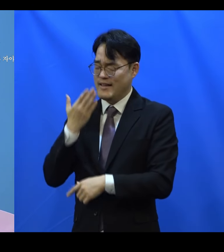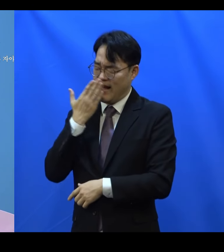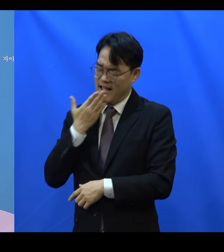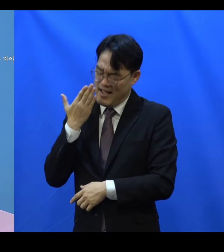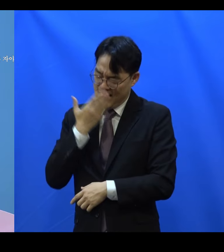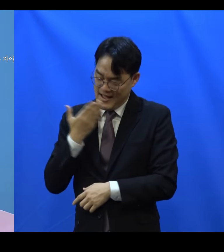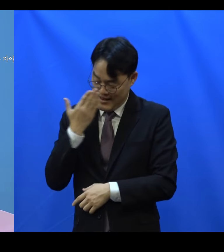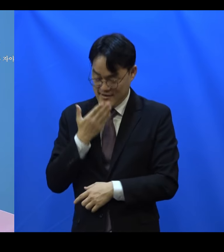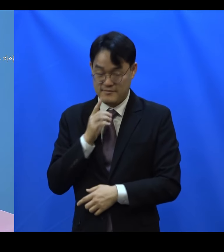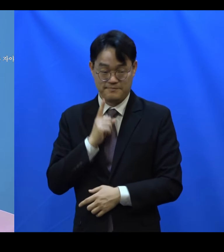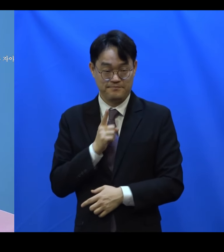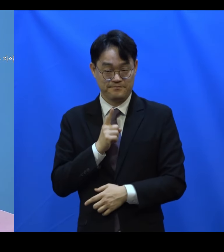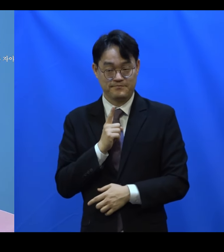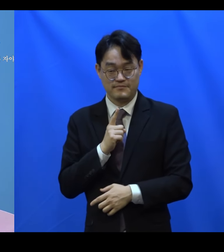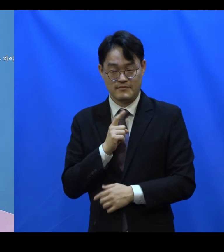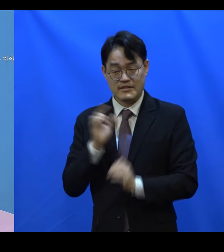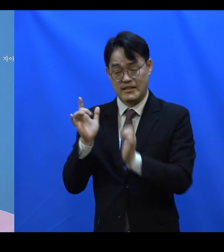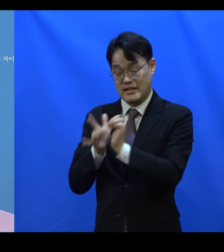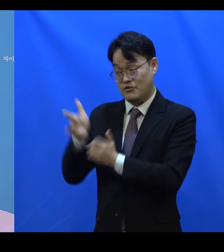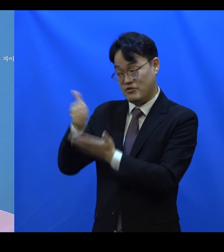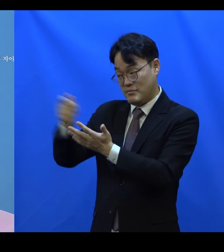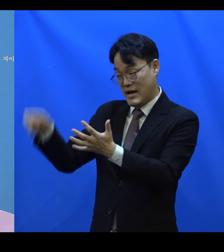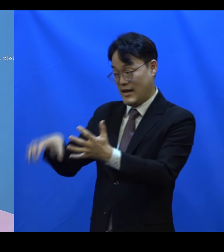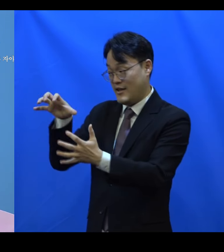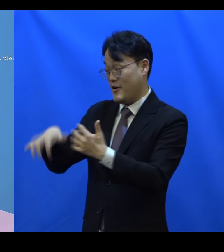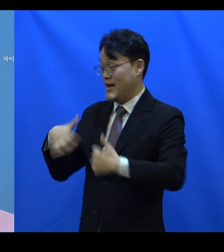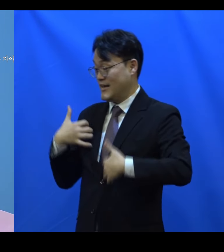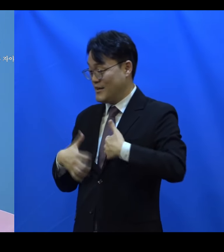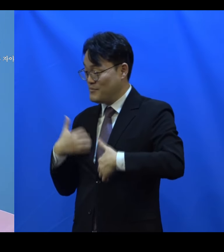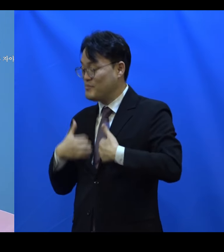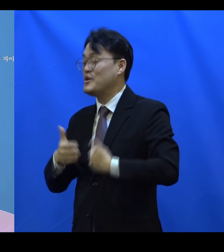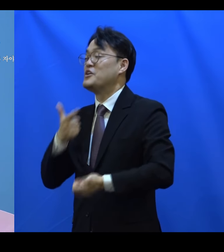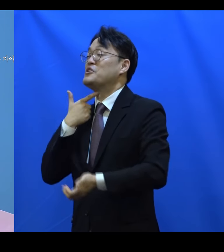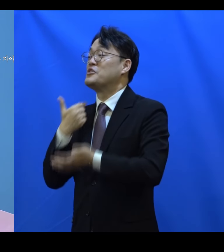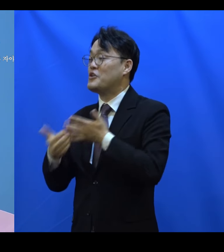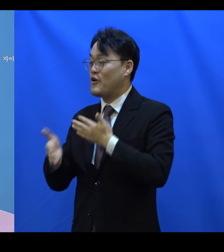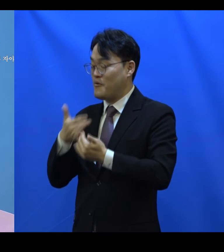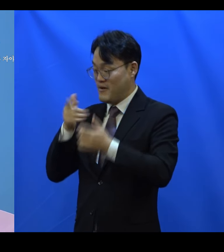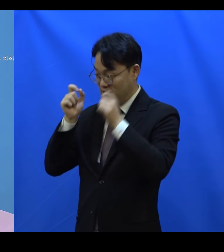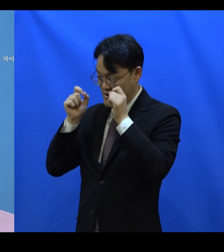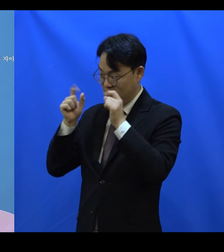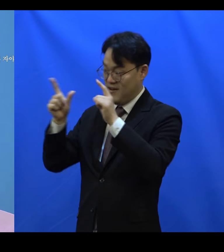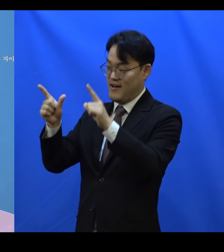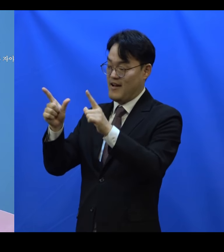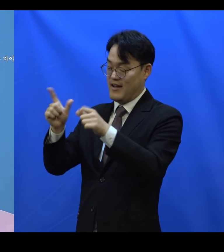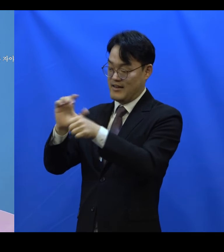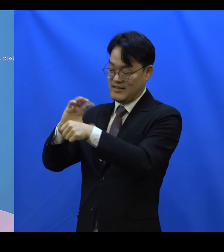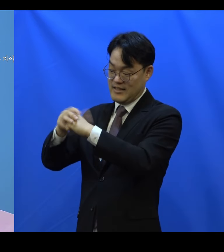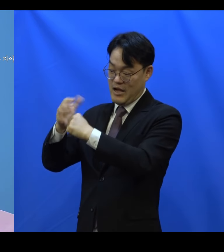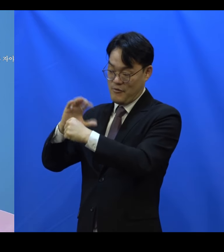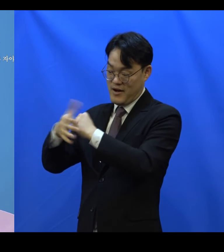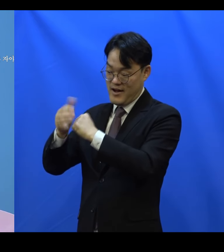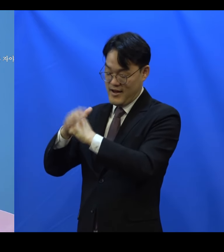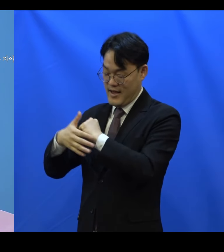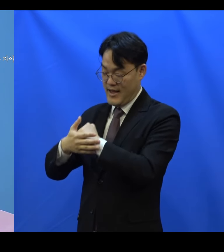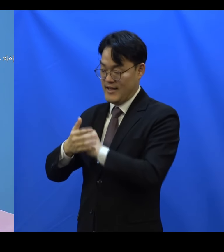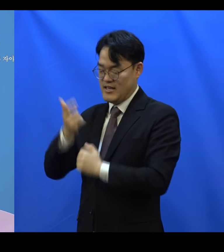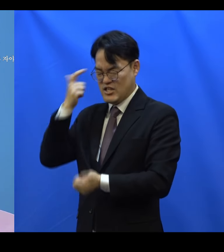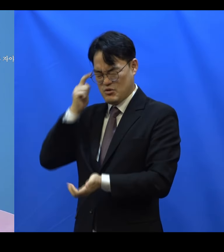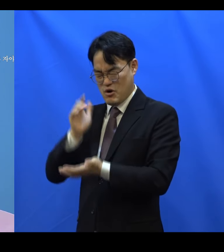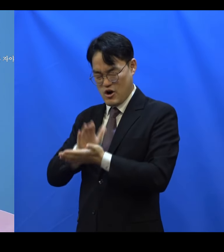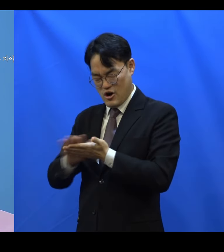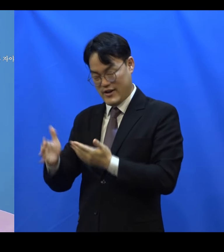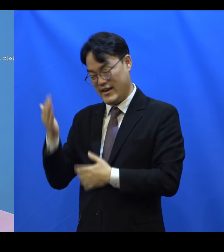그리스도 안에서 주어지는 기쁨을 아는 거죠. 그죠? 그 사과의 상쾌하고